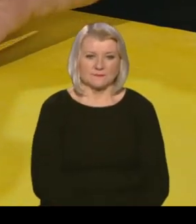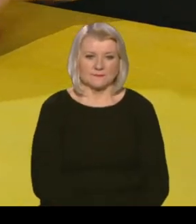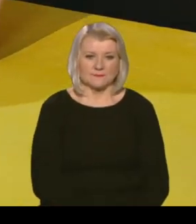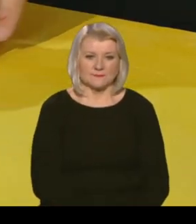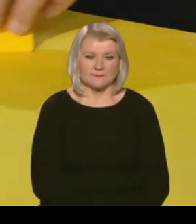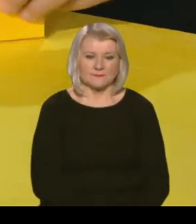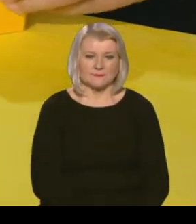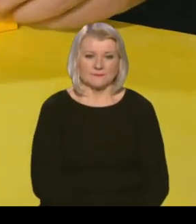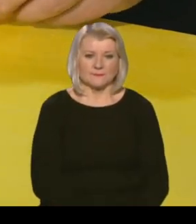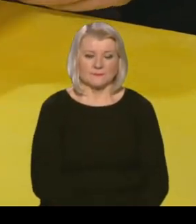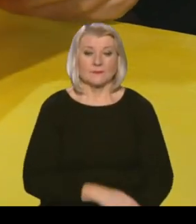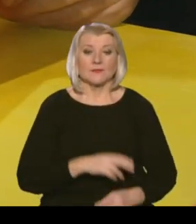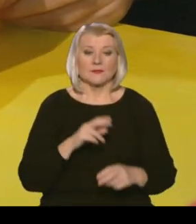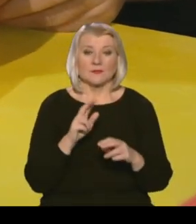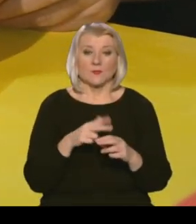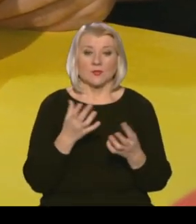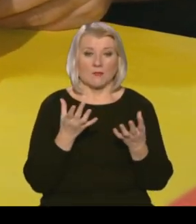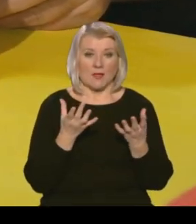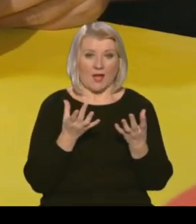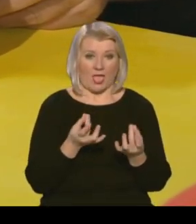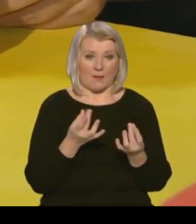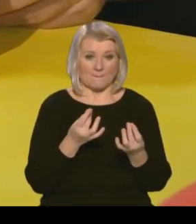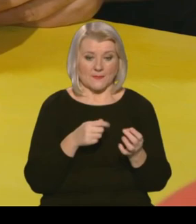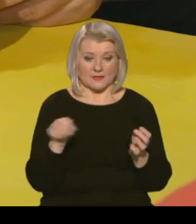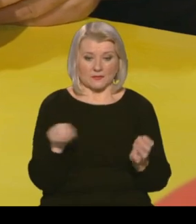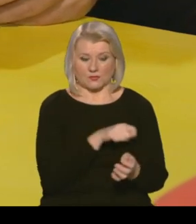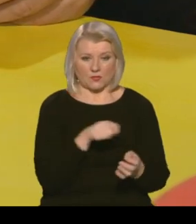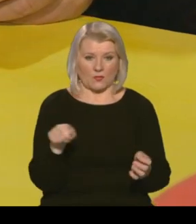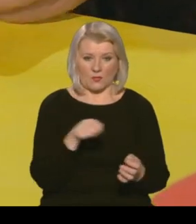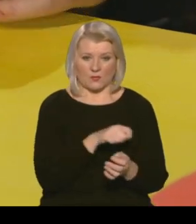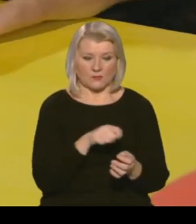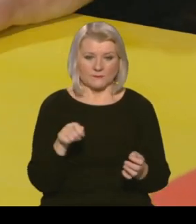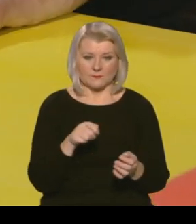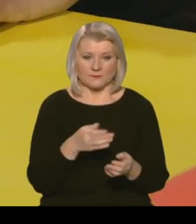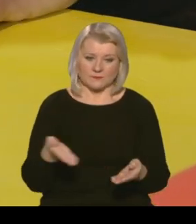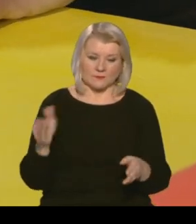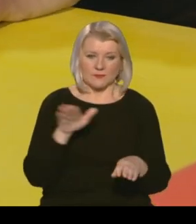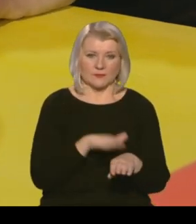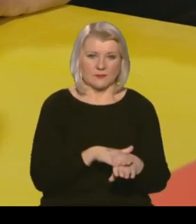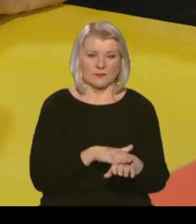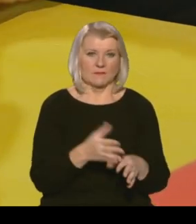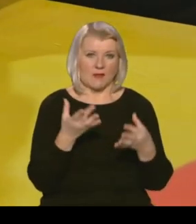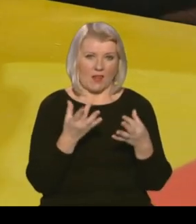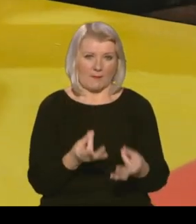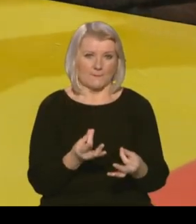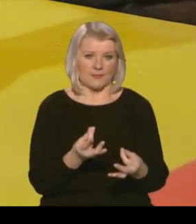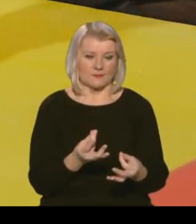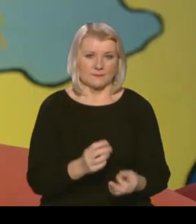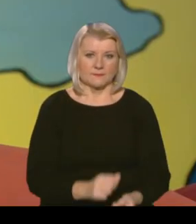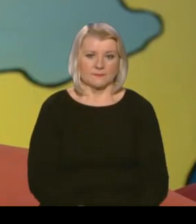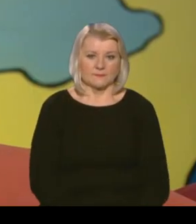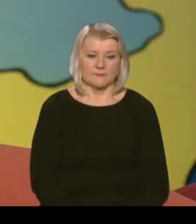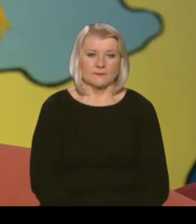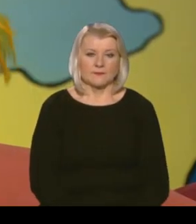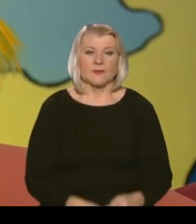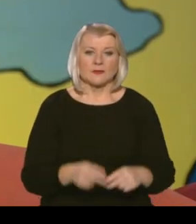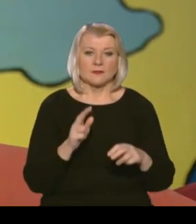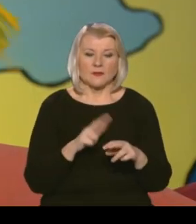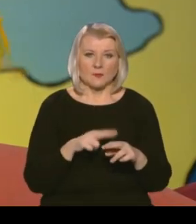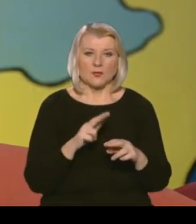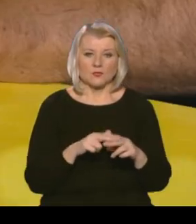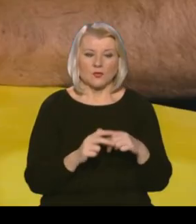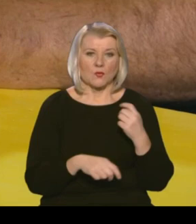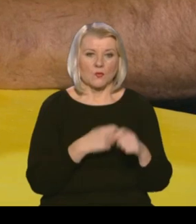tak. A pak se vezme lepidlo a tady se to pomaže a pořádně k sobě slepí. Aha. A nakonec se